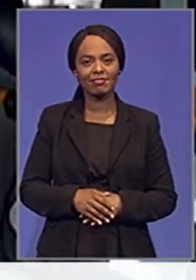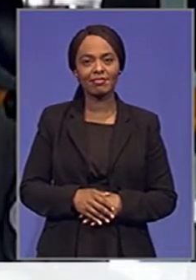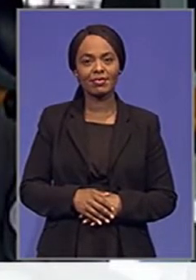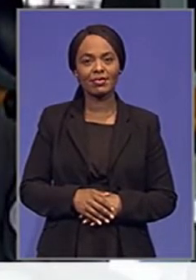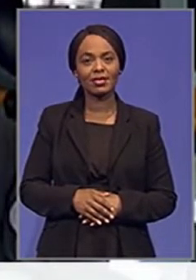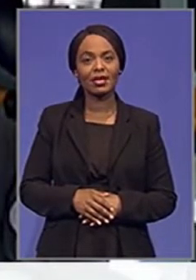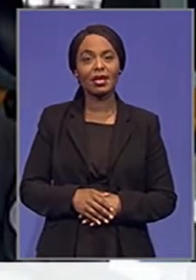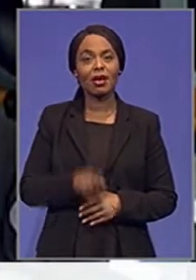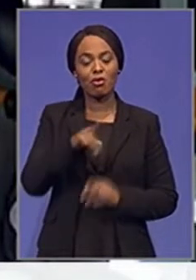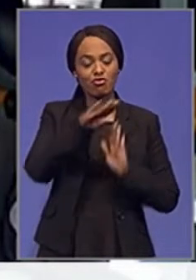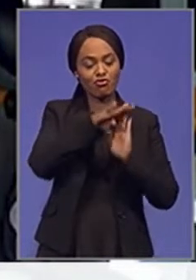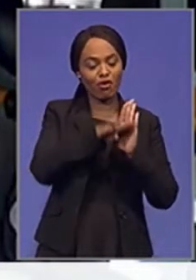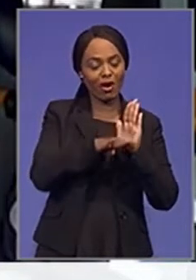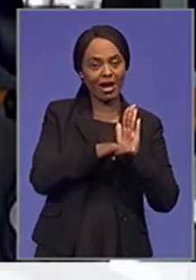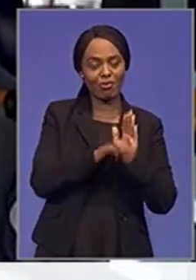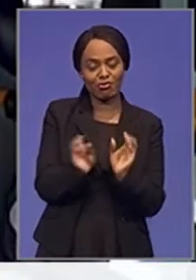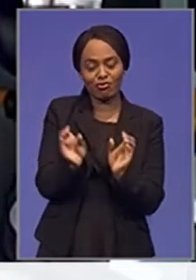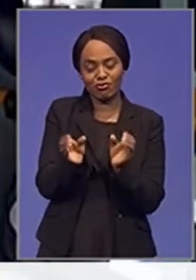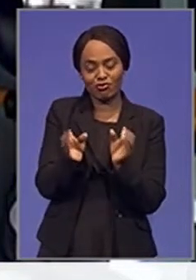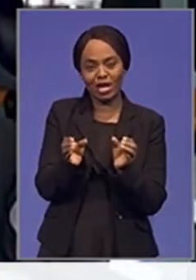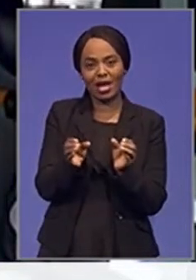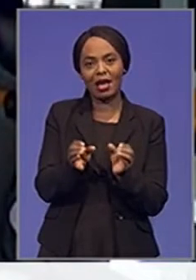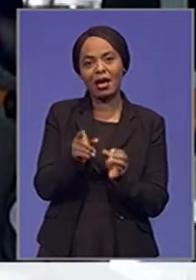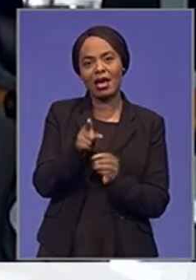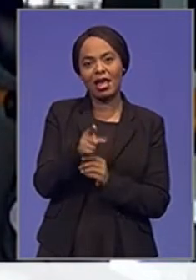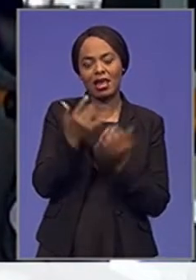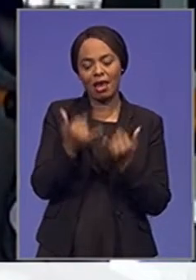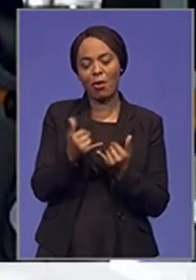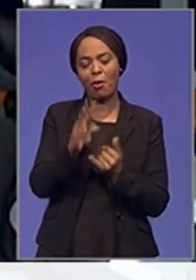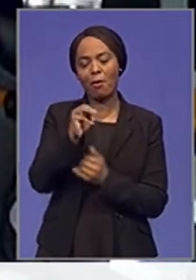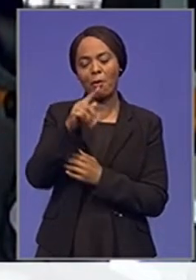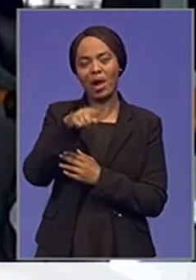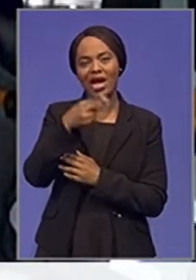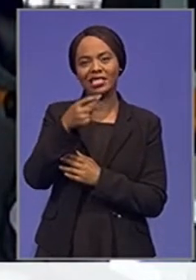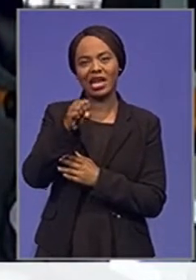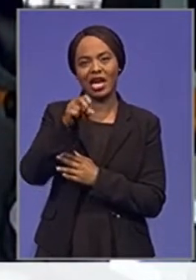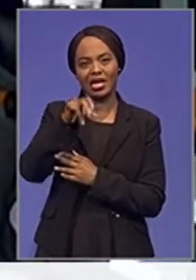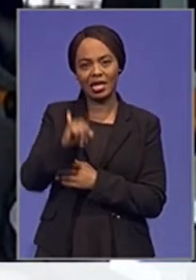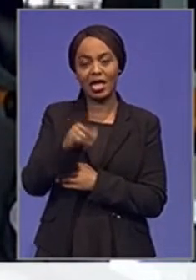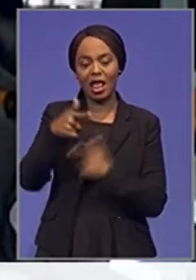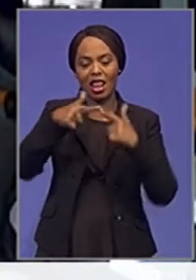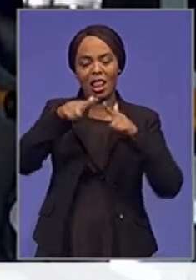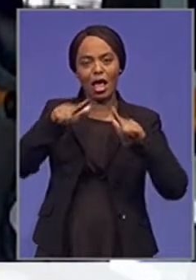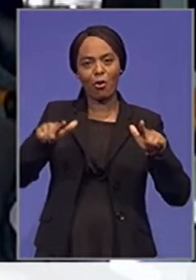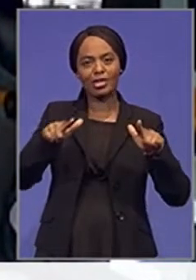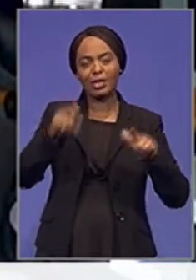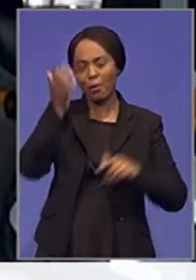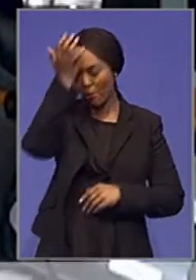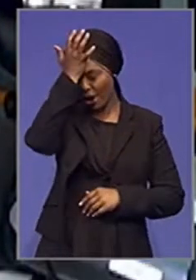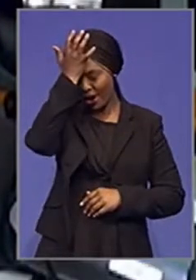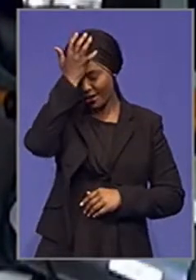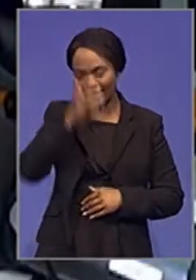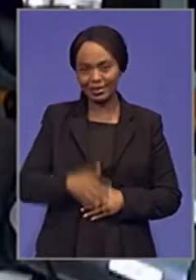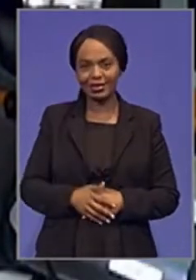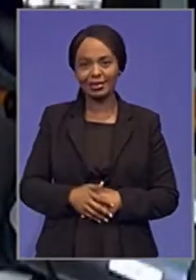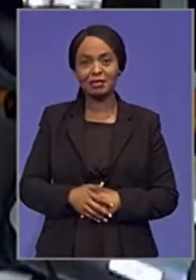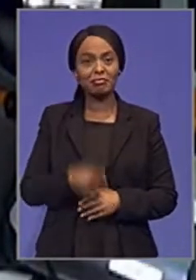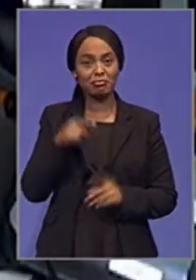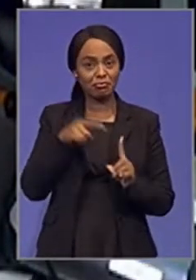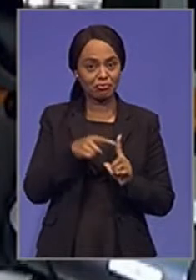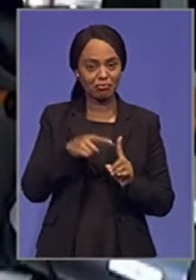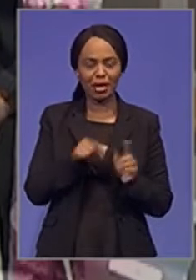ao o gata mphašane ka leleme la Sepedi leo a lenyantšego o palelwa ke go letšhwa e fela